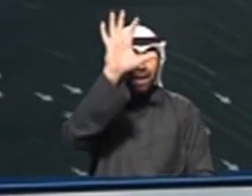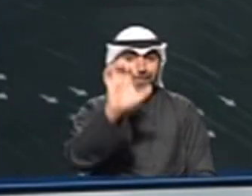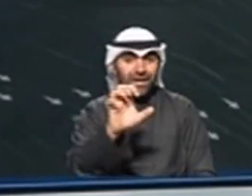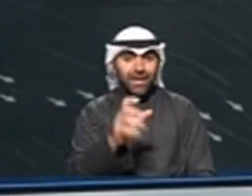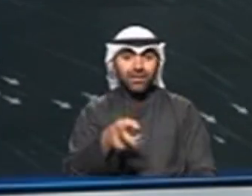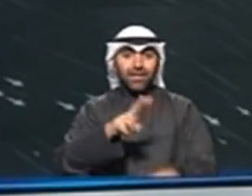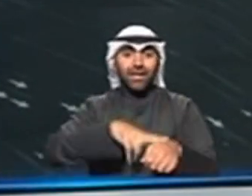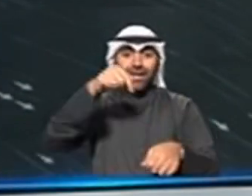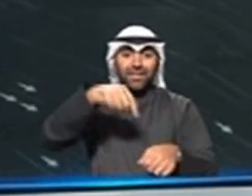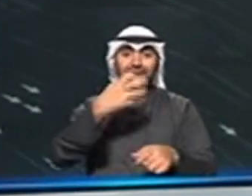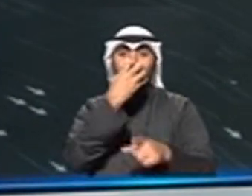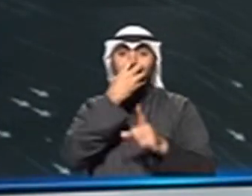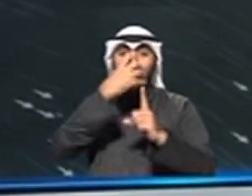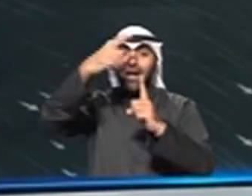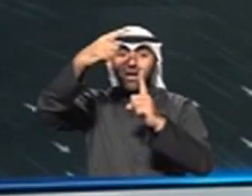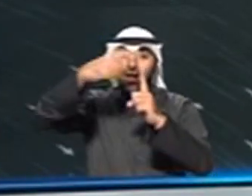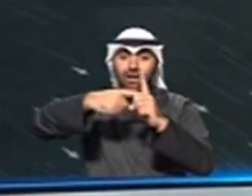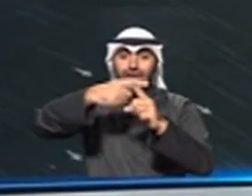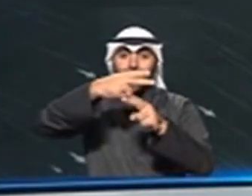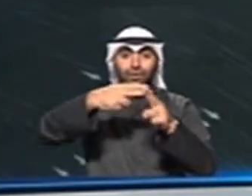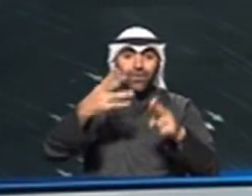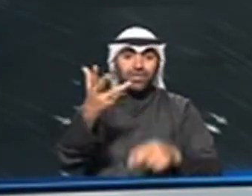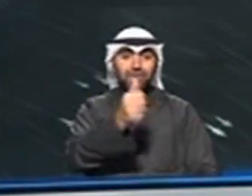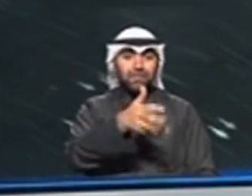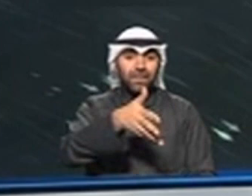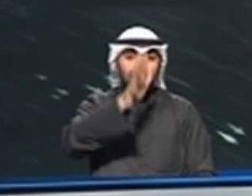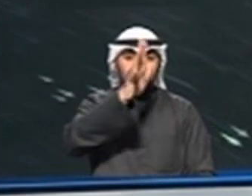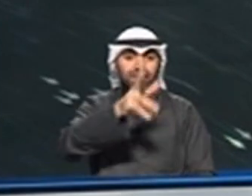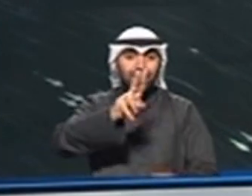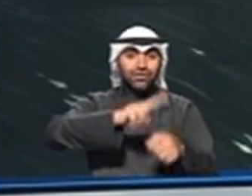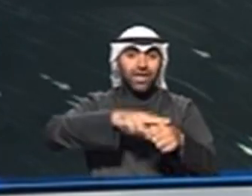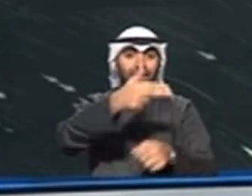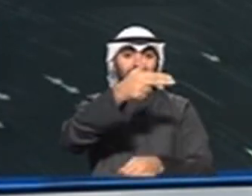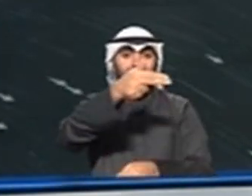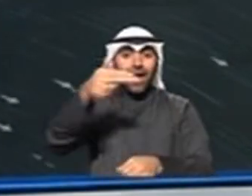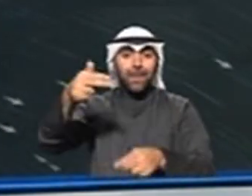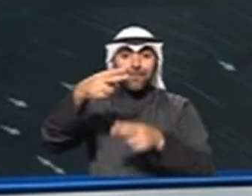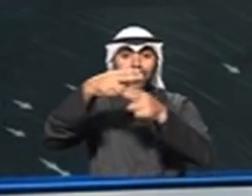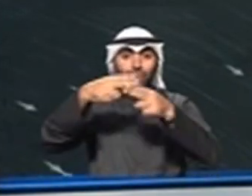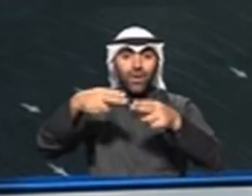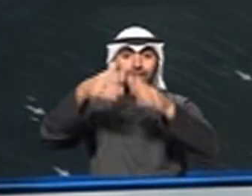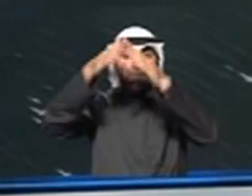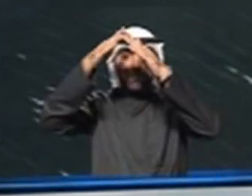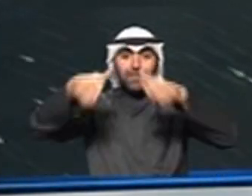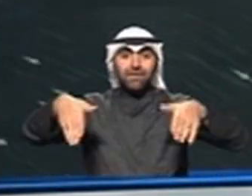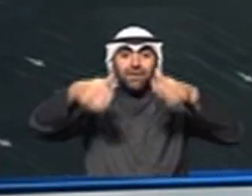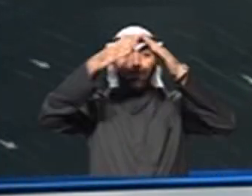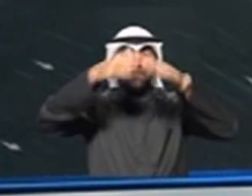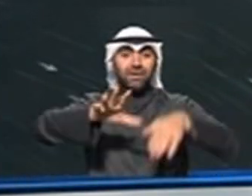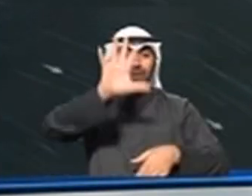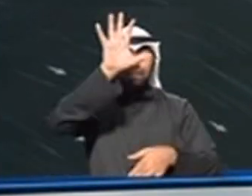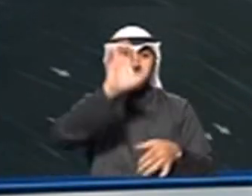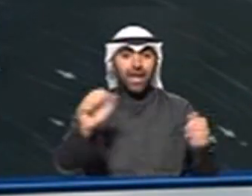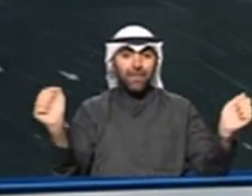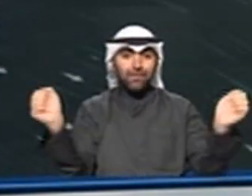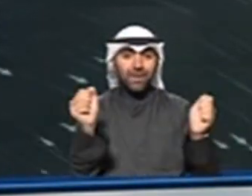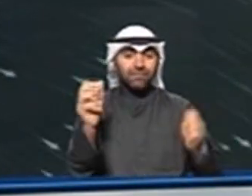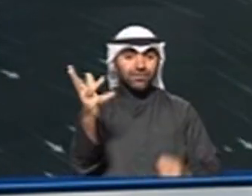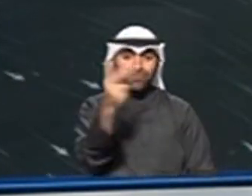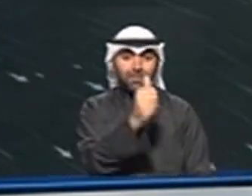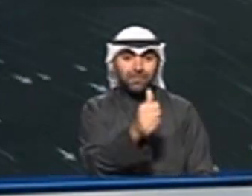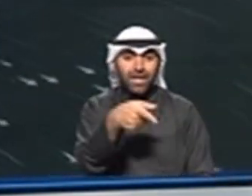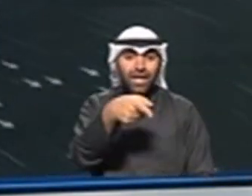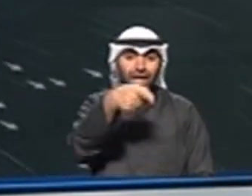هذه الليلة مدينة الكويت 15 درجة مئوية، المناطق الغربية من دولة الكويت السالم الشقاية قد تصل إلى 11 درجة